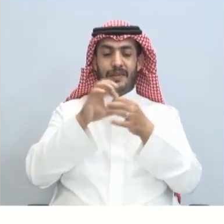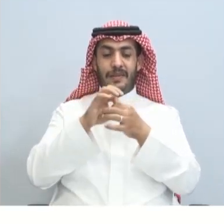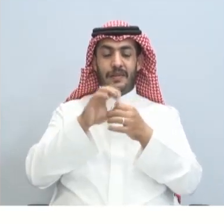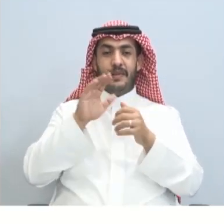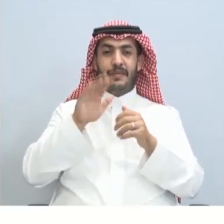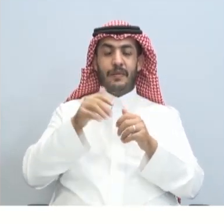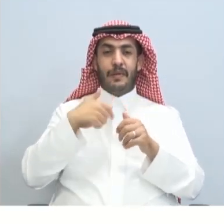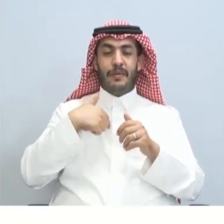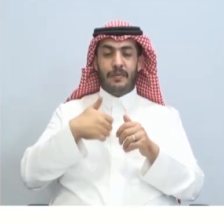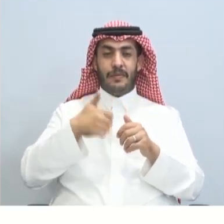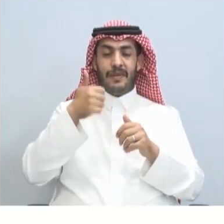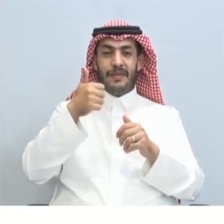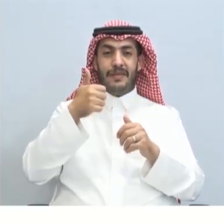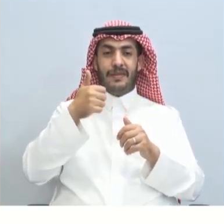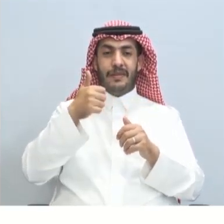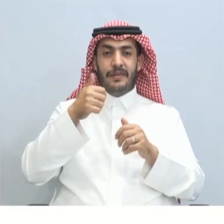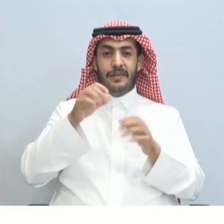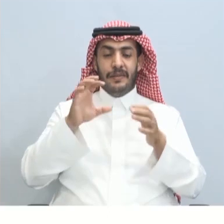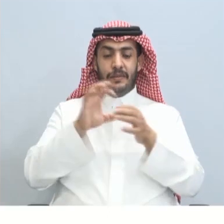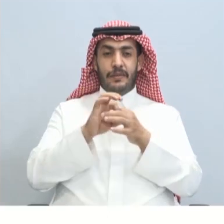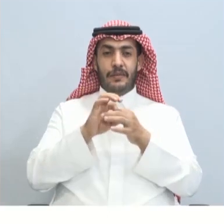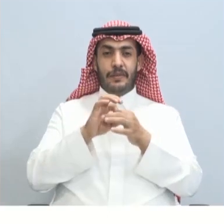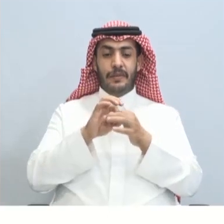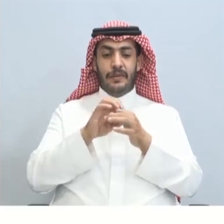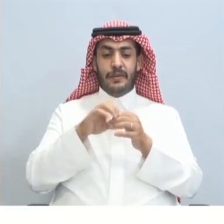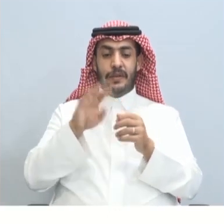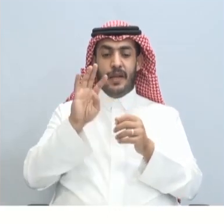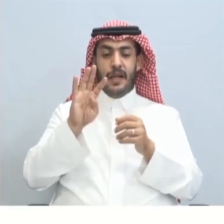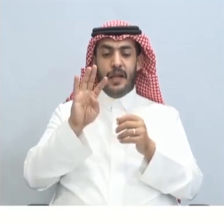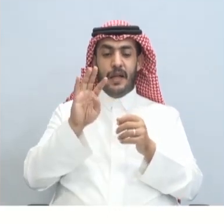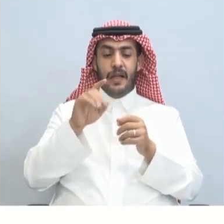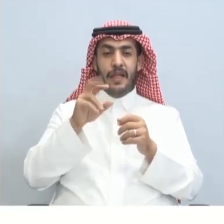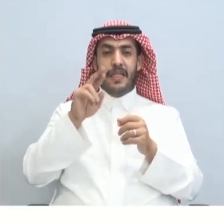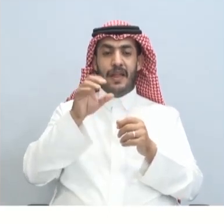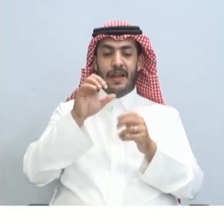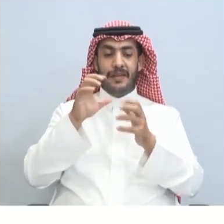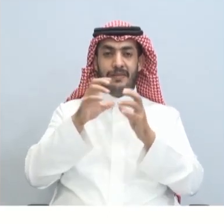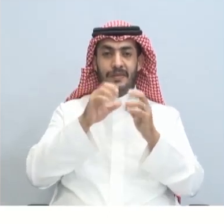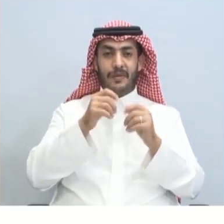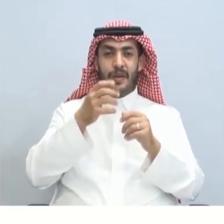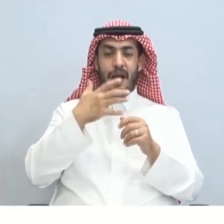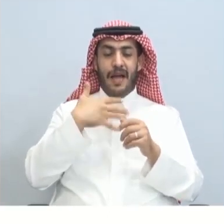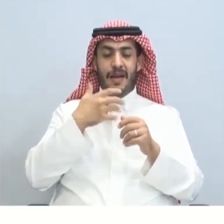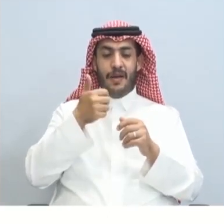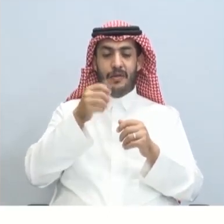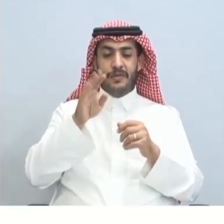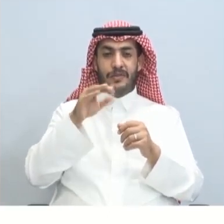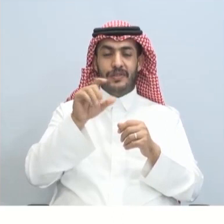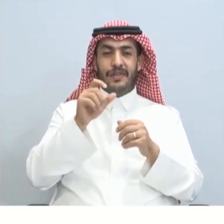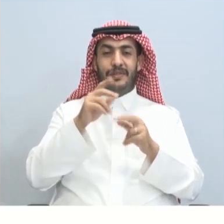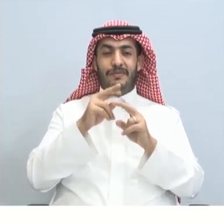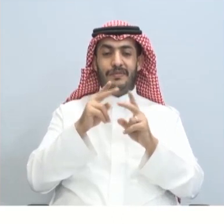فلديها القدره على الارتباط باربع ذرات اكسجين بطرائق